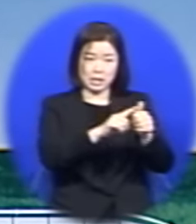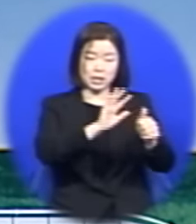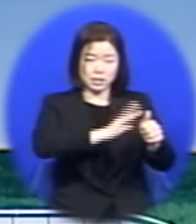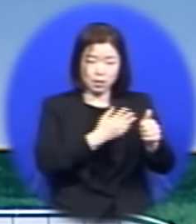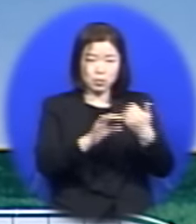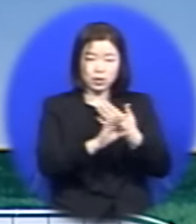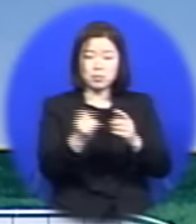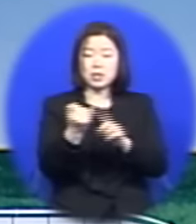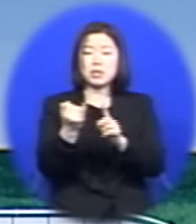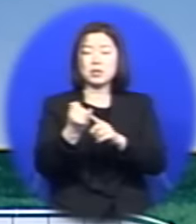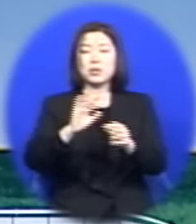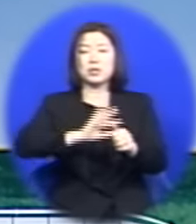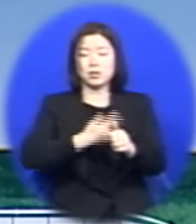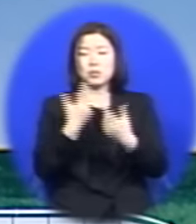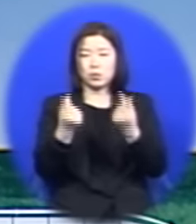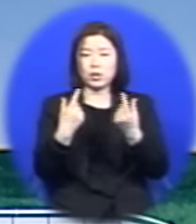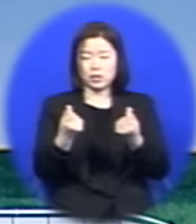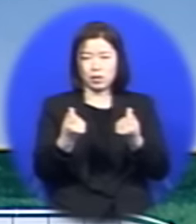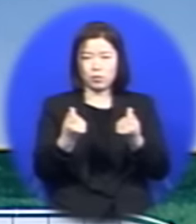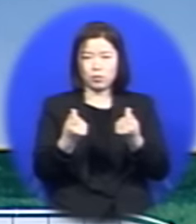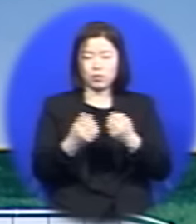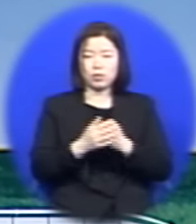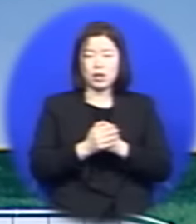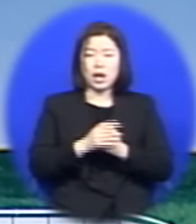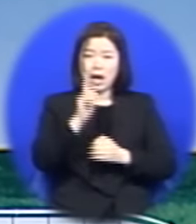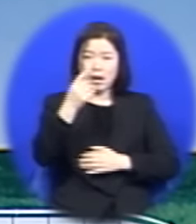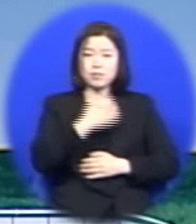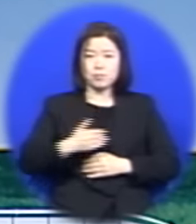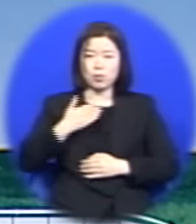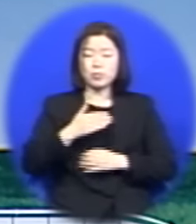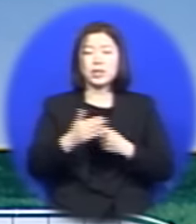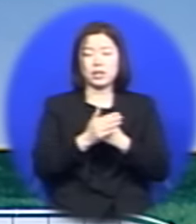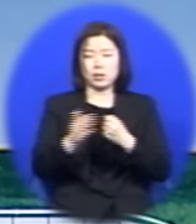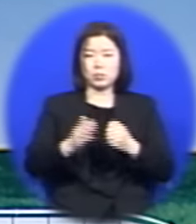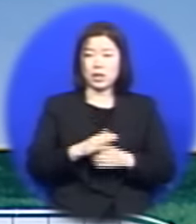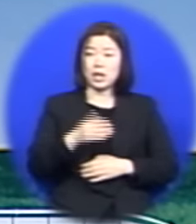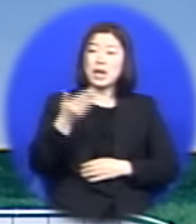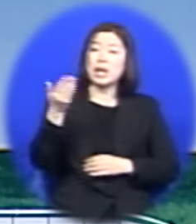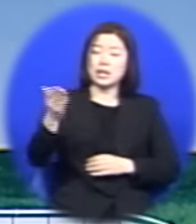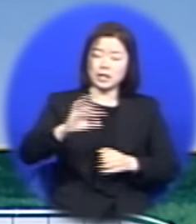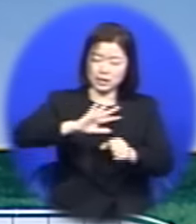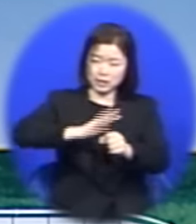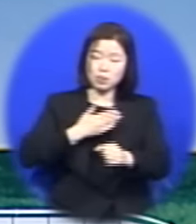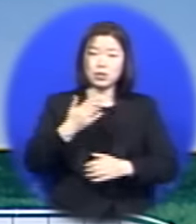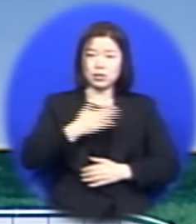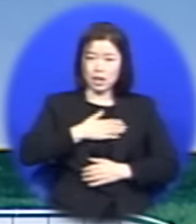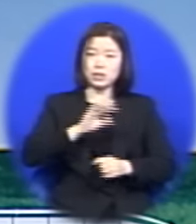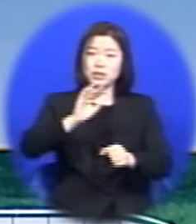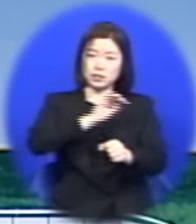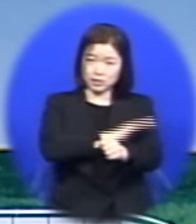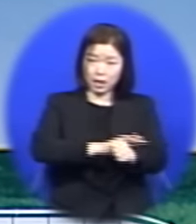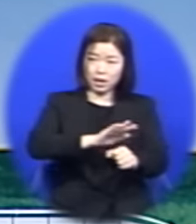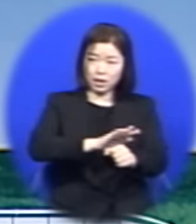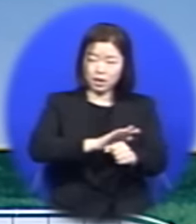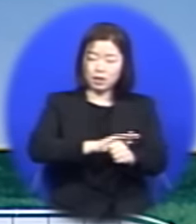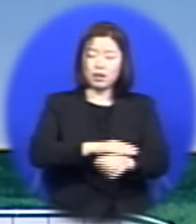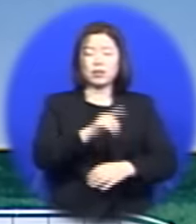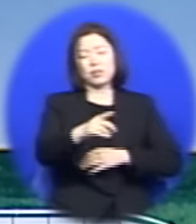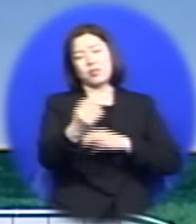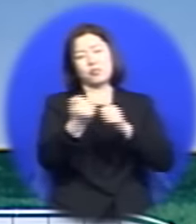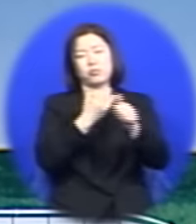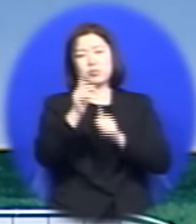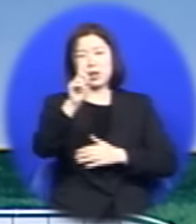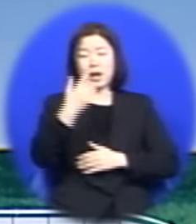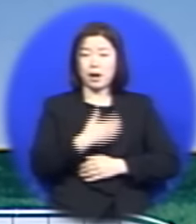아내가 잘못한 건 남편이 잘못한 거예요. 한 몸이니까. 당신은 잘못했고 나는 잘했고 그건 부부가